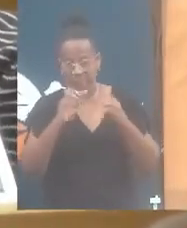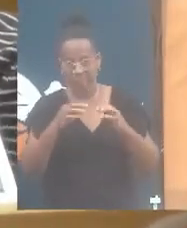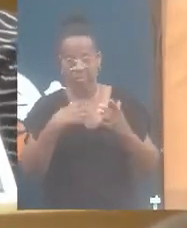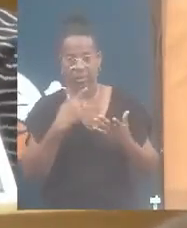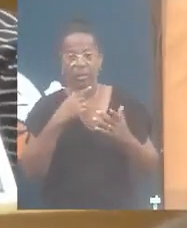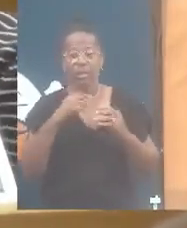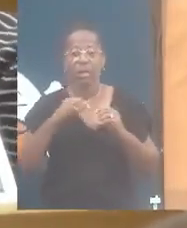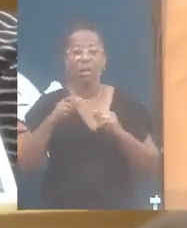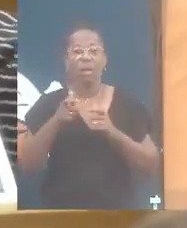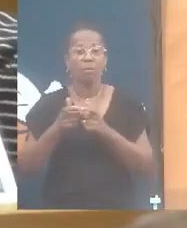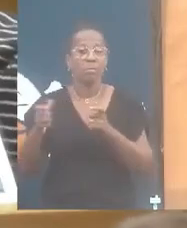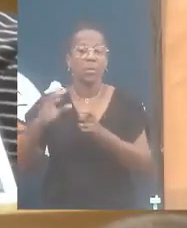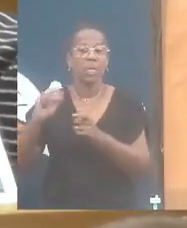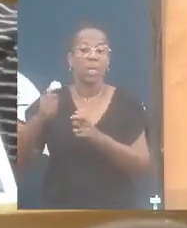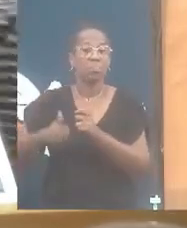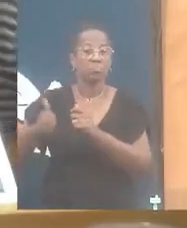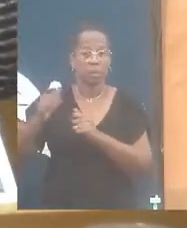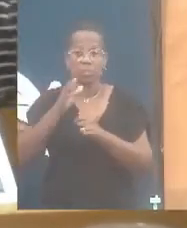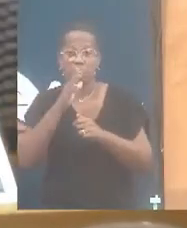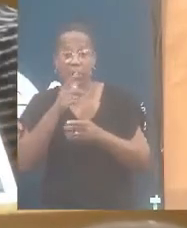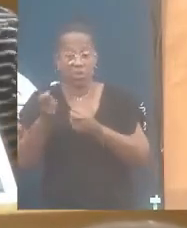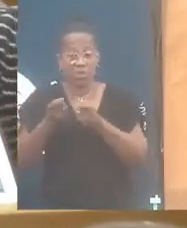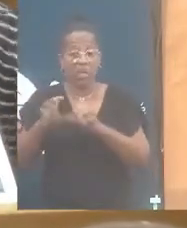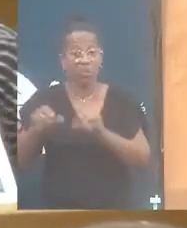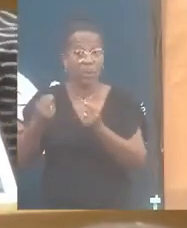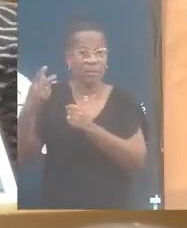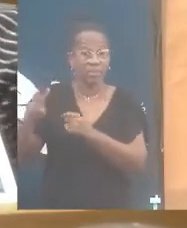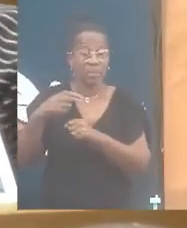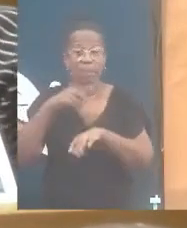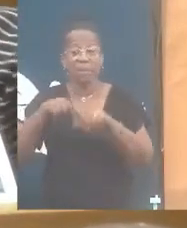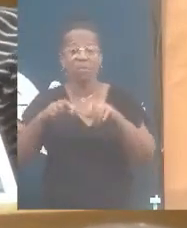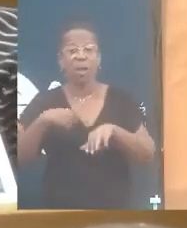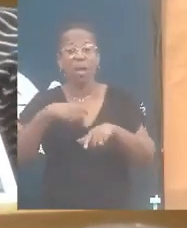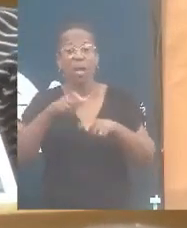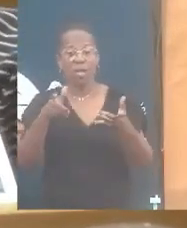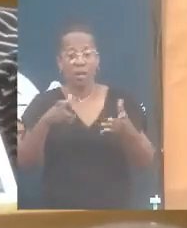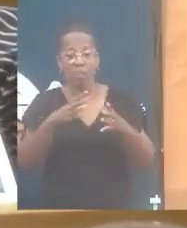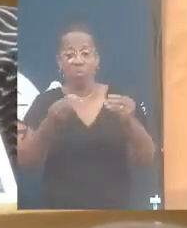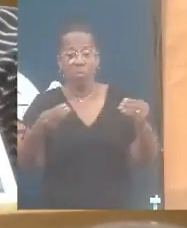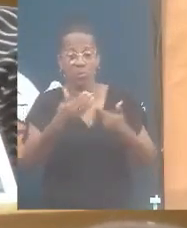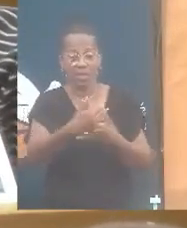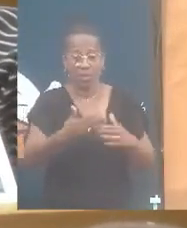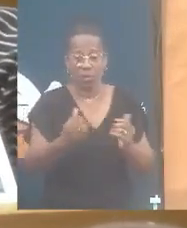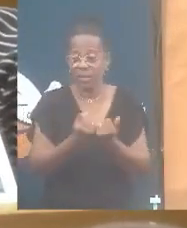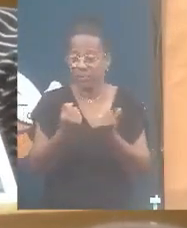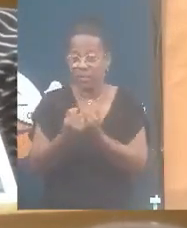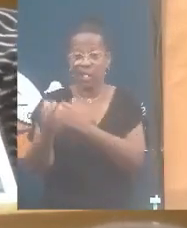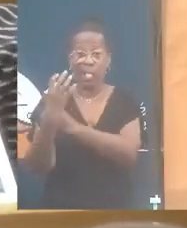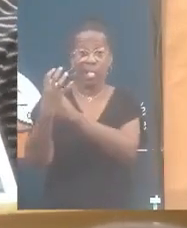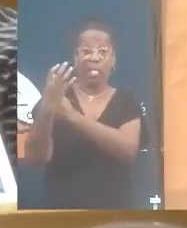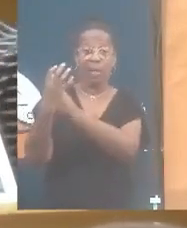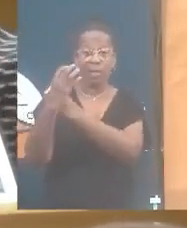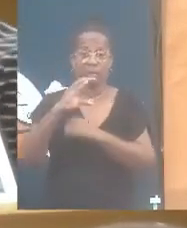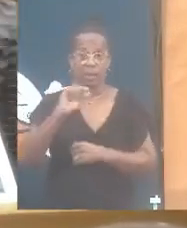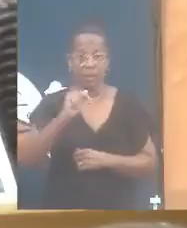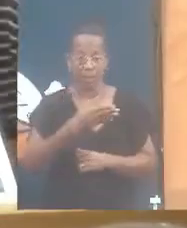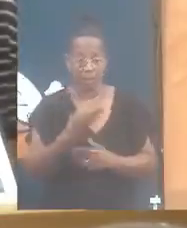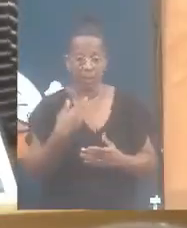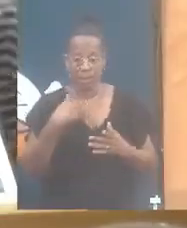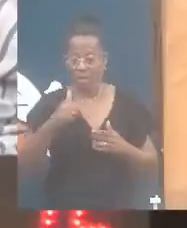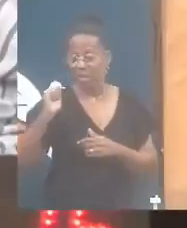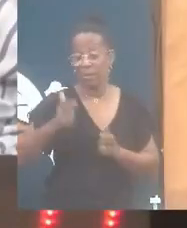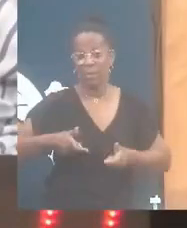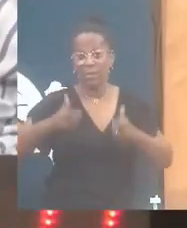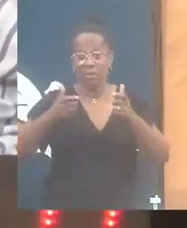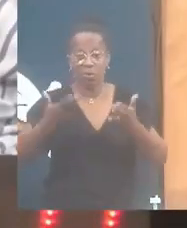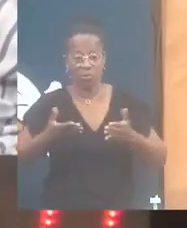capable d'assumer ses propres compétences. Qu'on se fait engueuler par beaucoup de secteurs de la population. Hier, c'était le bâtiment, aujourd'hui,